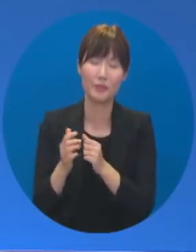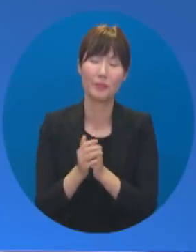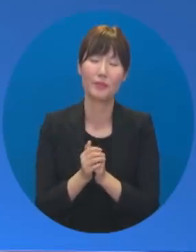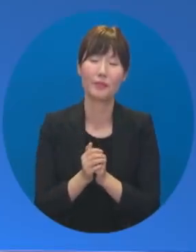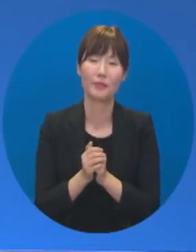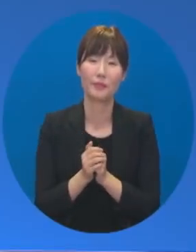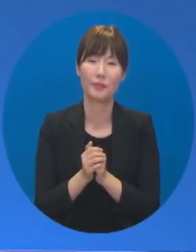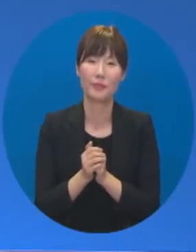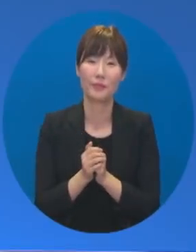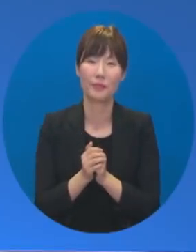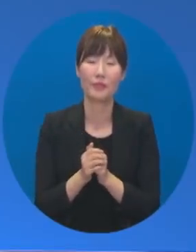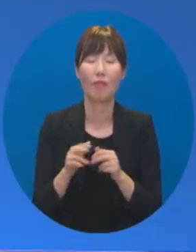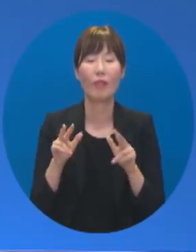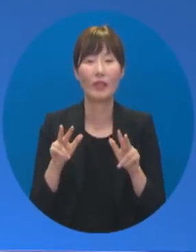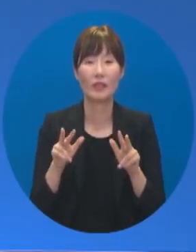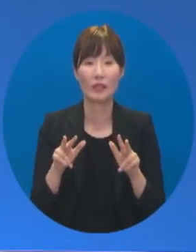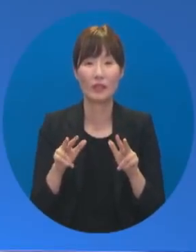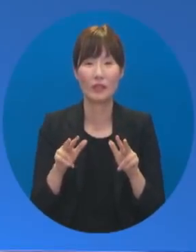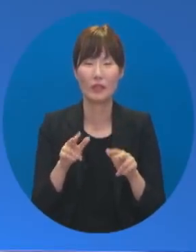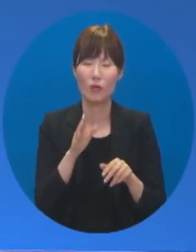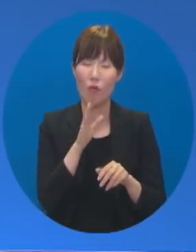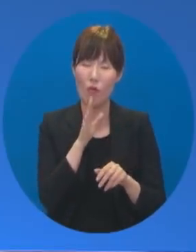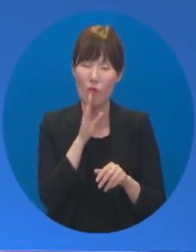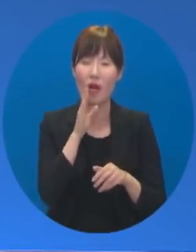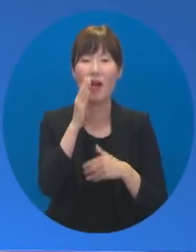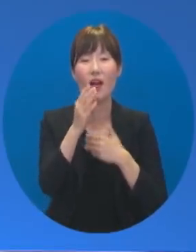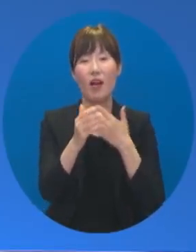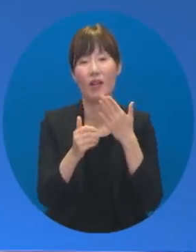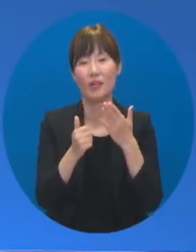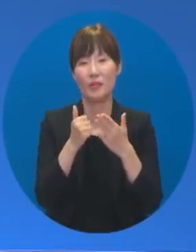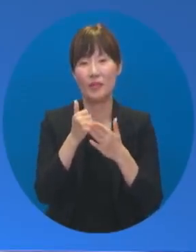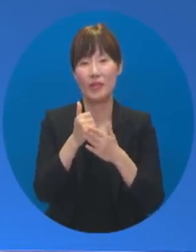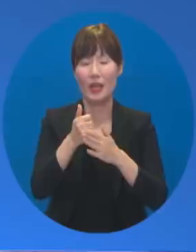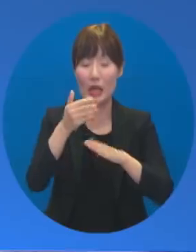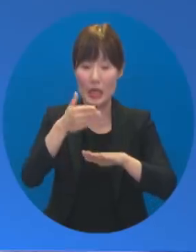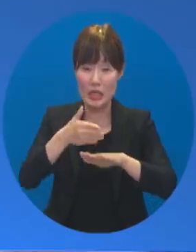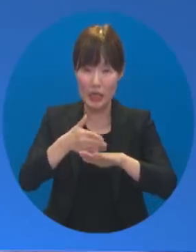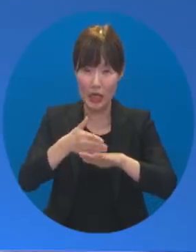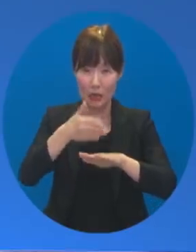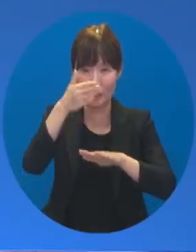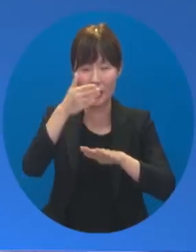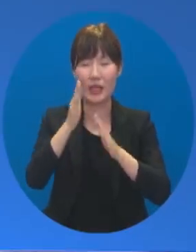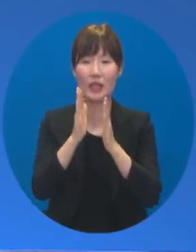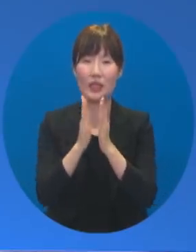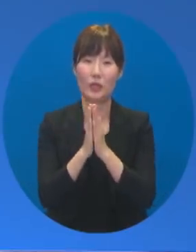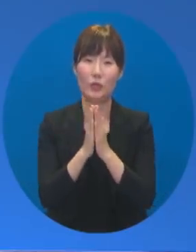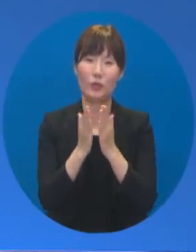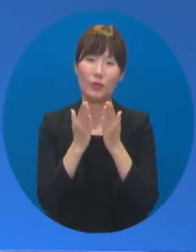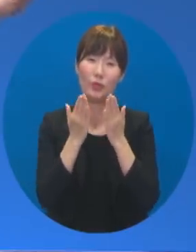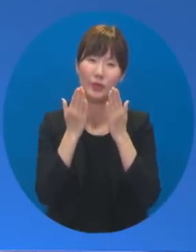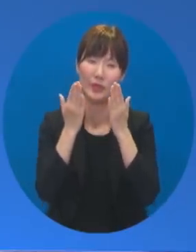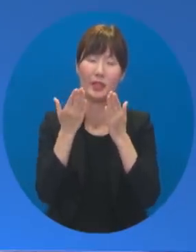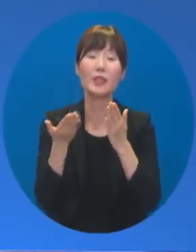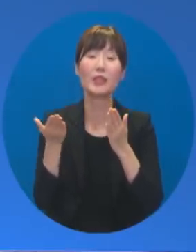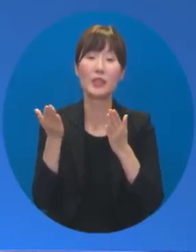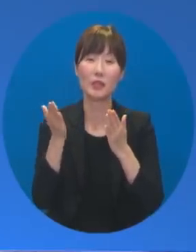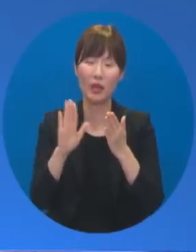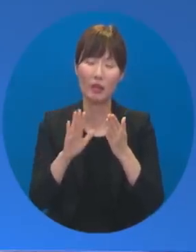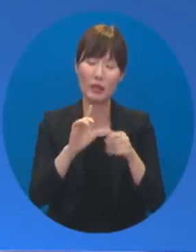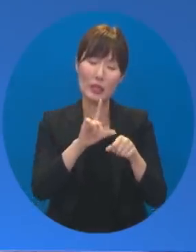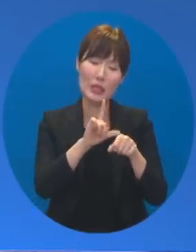이제는 정말 하나님께 감사의 기도를 날마다 드리는데 그 시간이라는